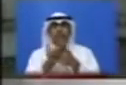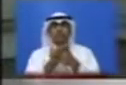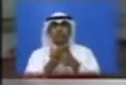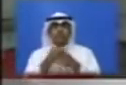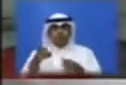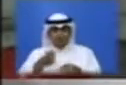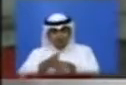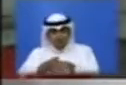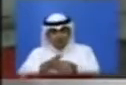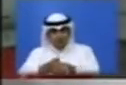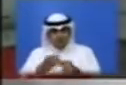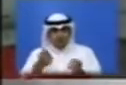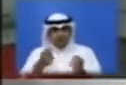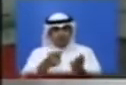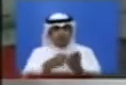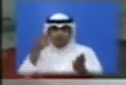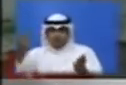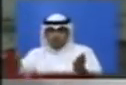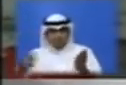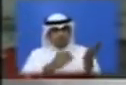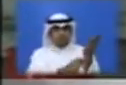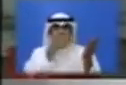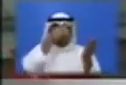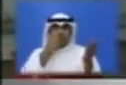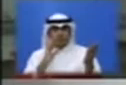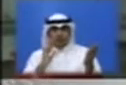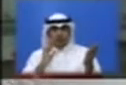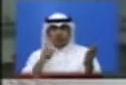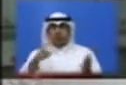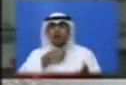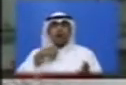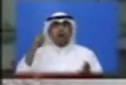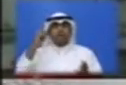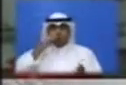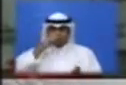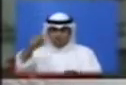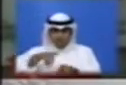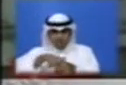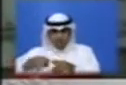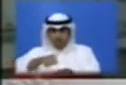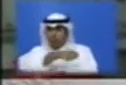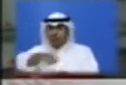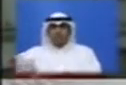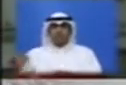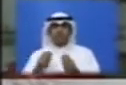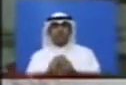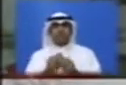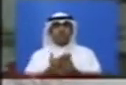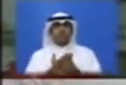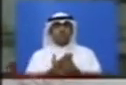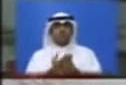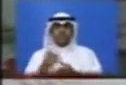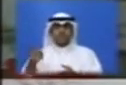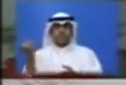محضر مخالفه ويتم استبعادهم عن العمل وذلك لصحه الصحه العامه. طبعا كان هناك اتفاق مع الشركه على